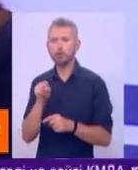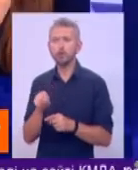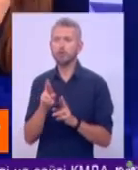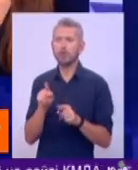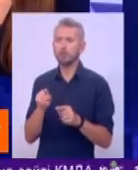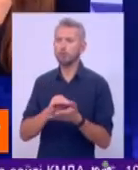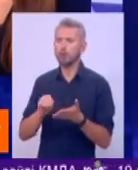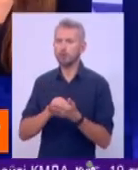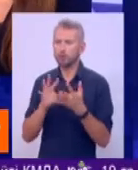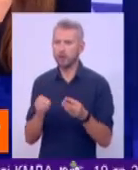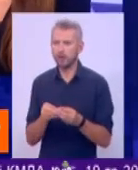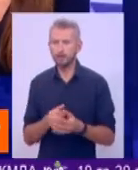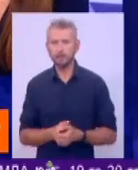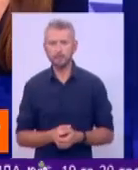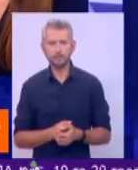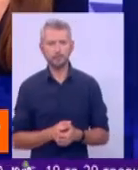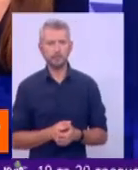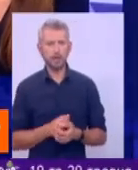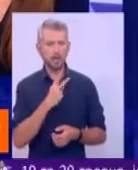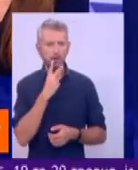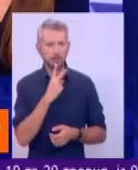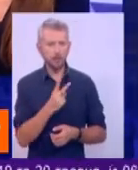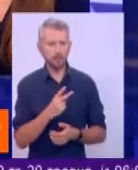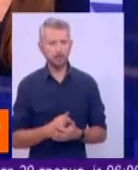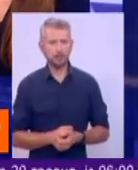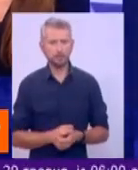там прописано взагалі? Смотрите,